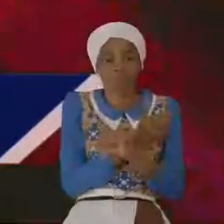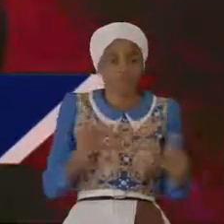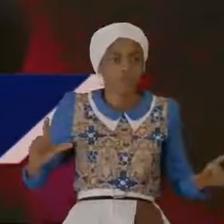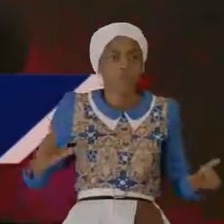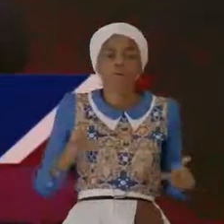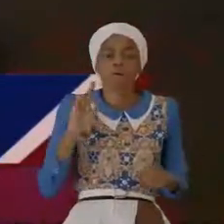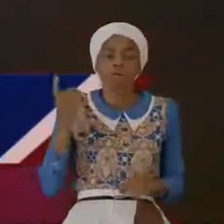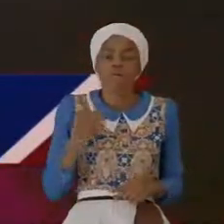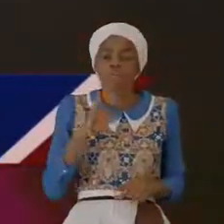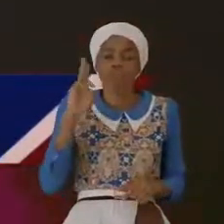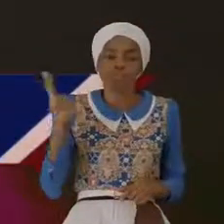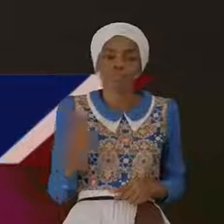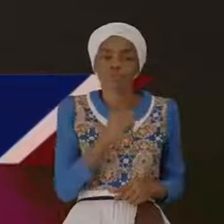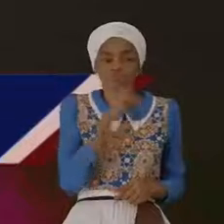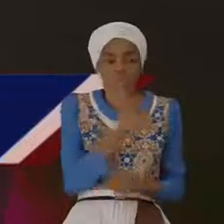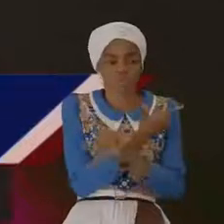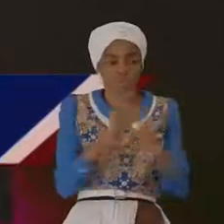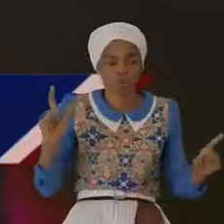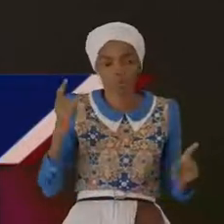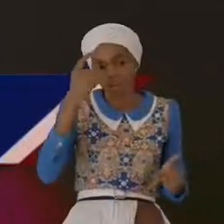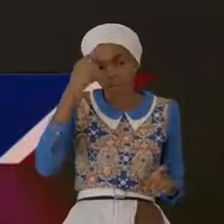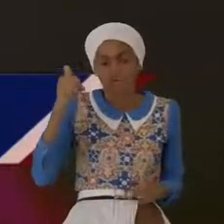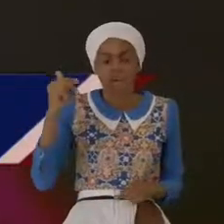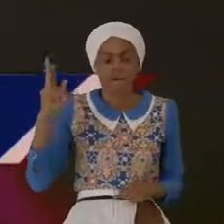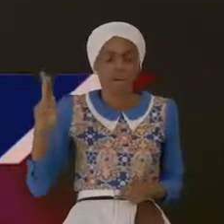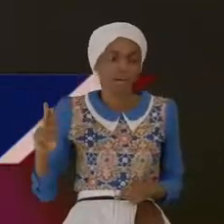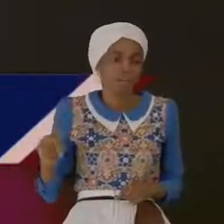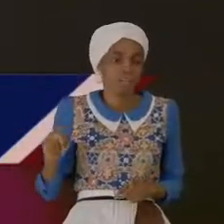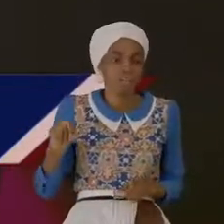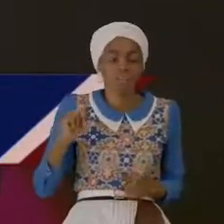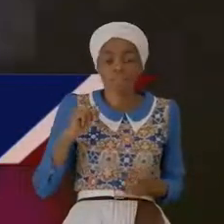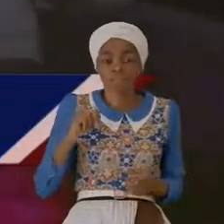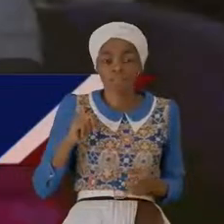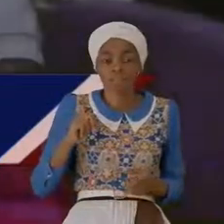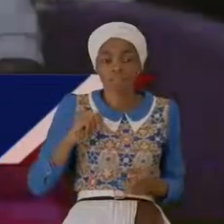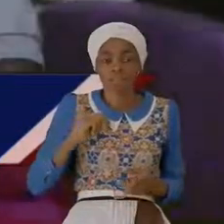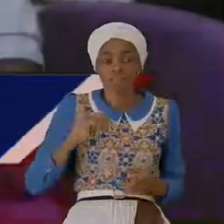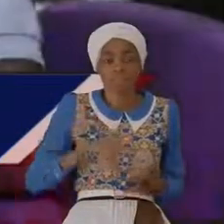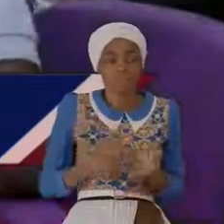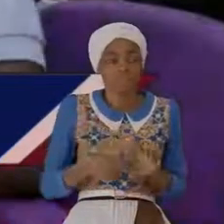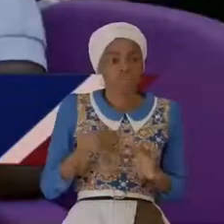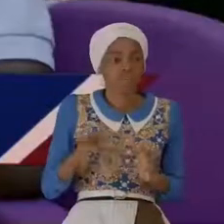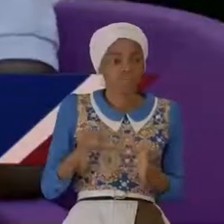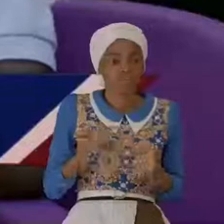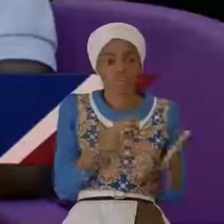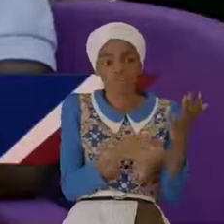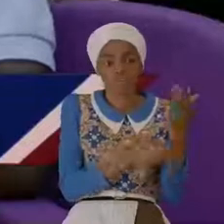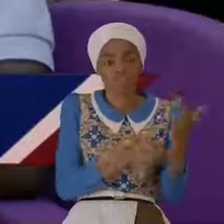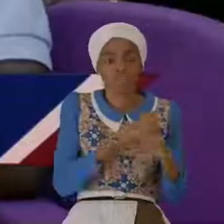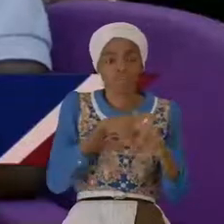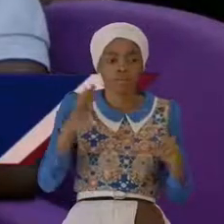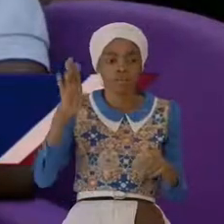Seulement, ne faites pas de cette liberté un prétexte de vivre selon la chair. Mais